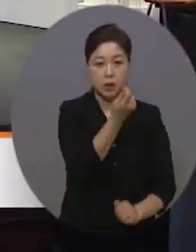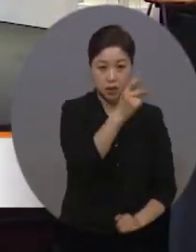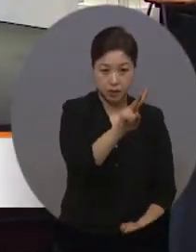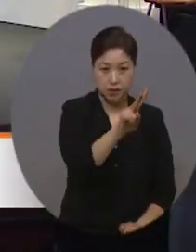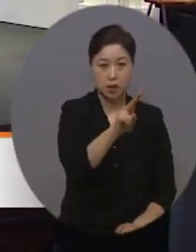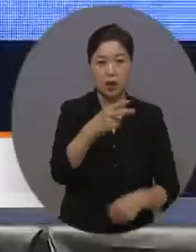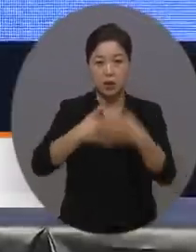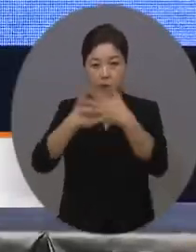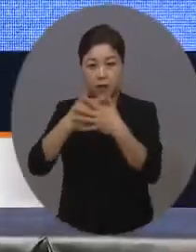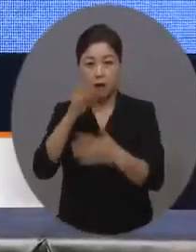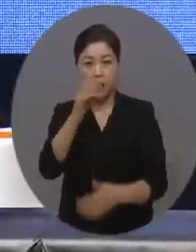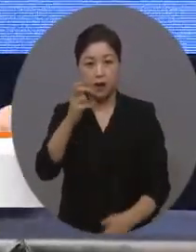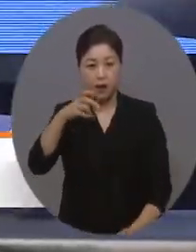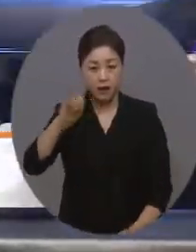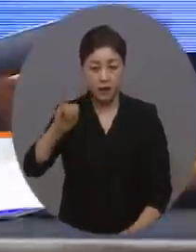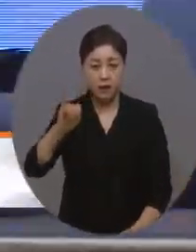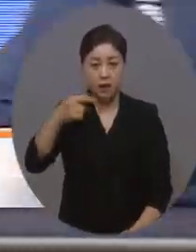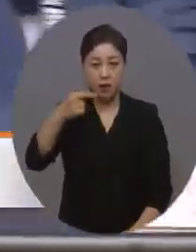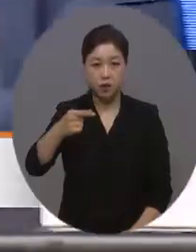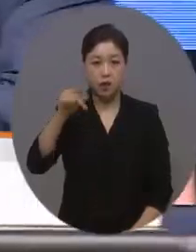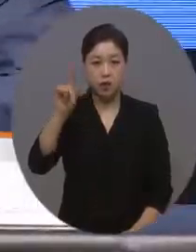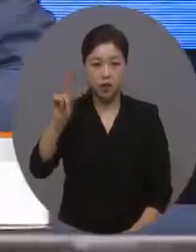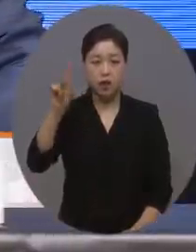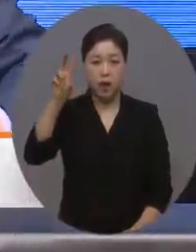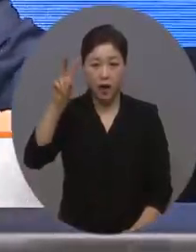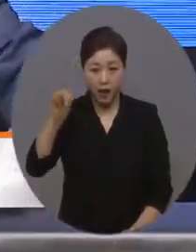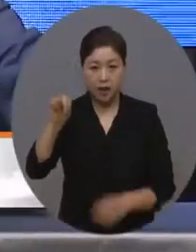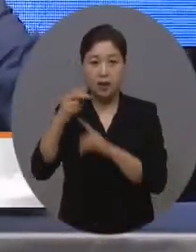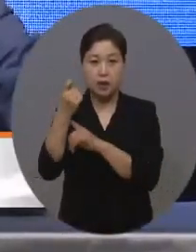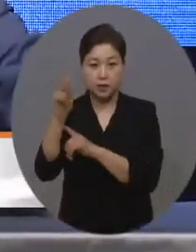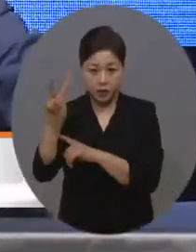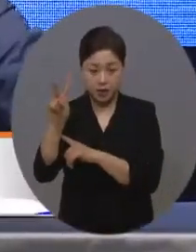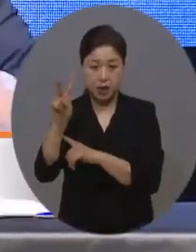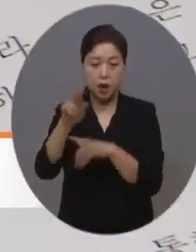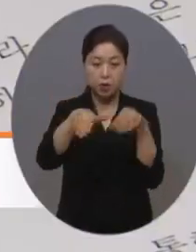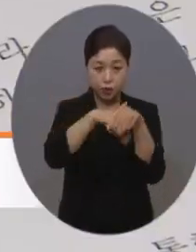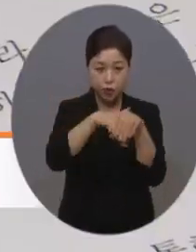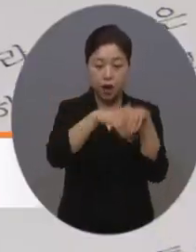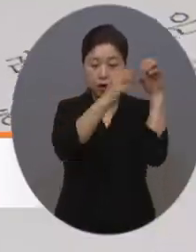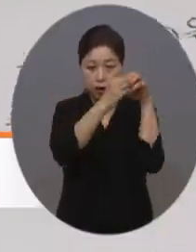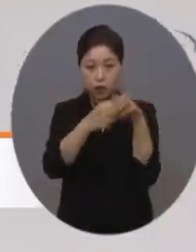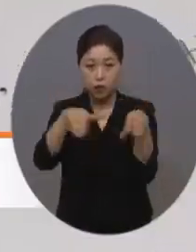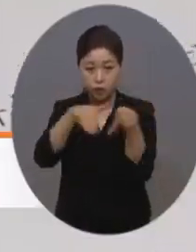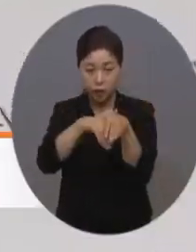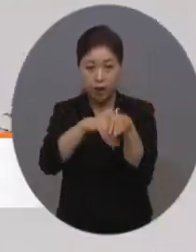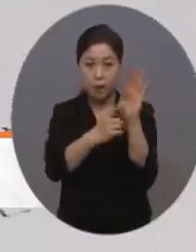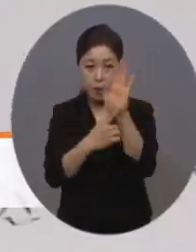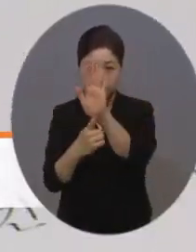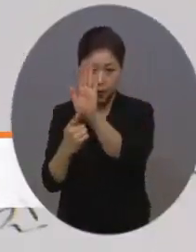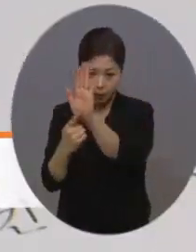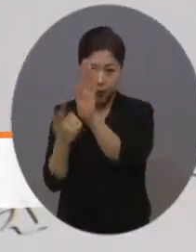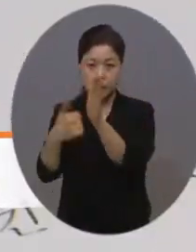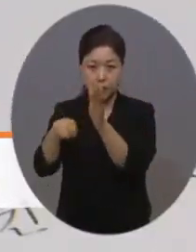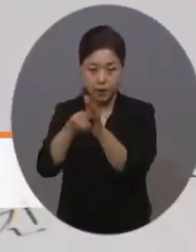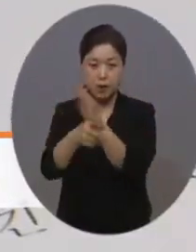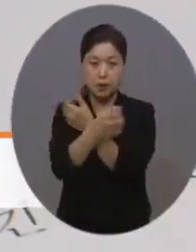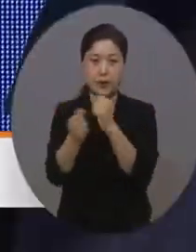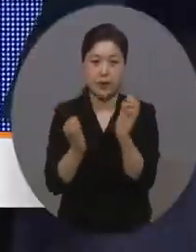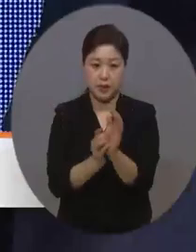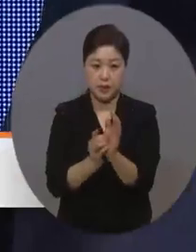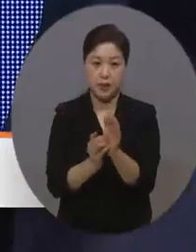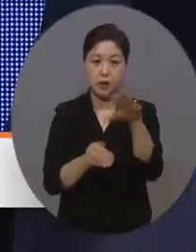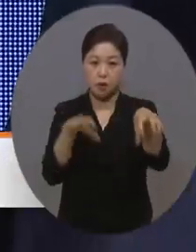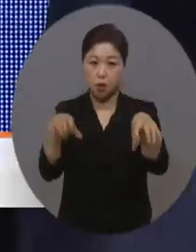gdn tv 가 지난 6일 문화교류와 전통문화 콘텐츠 창달을 위한 업무협약을 맺었습니다 두 기관은